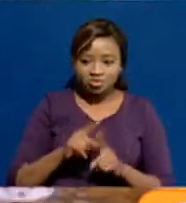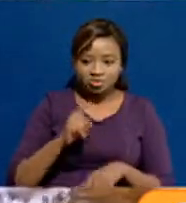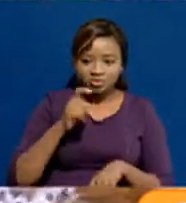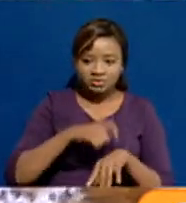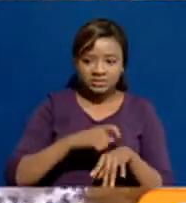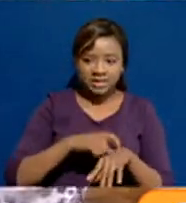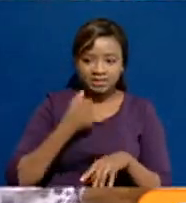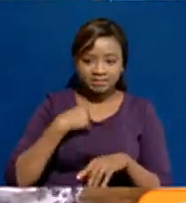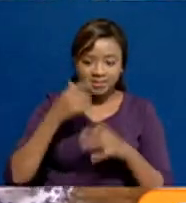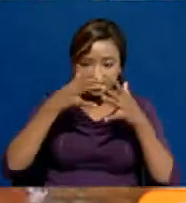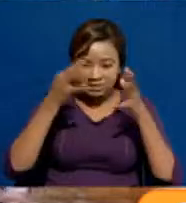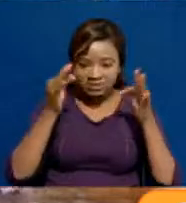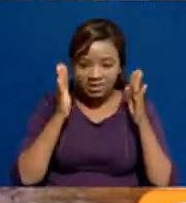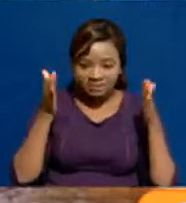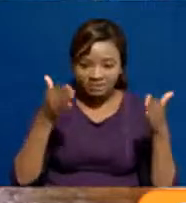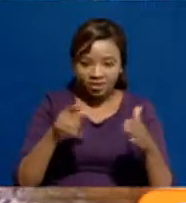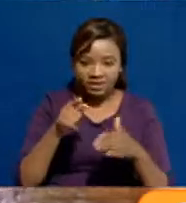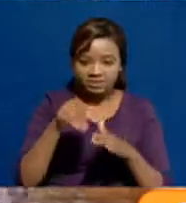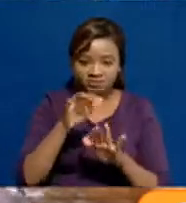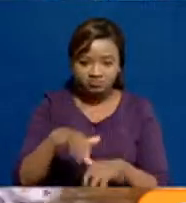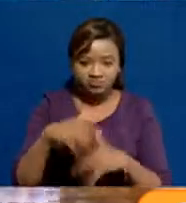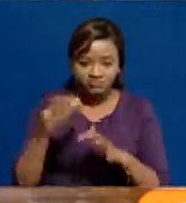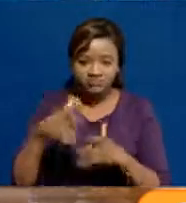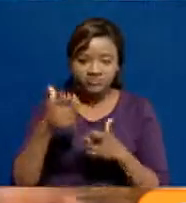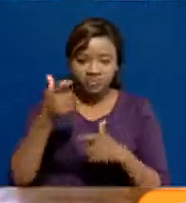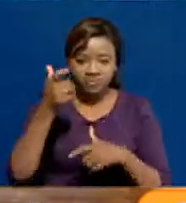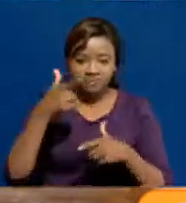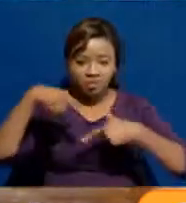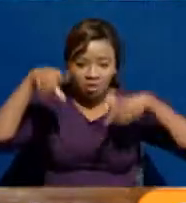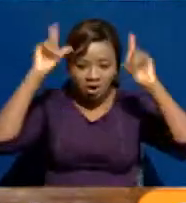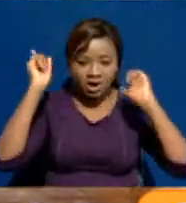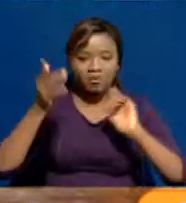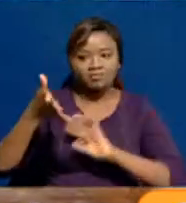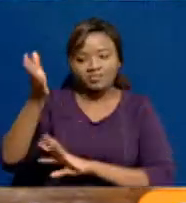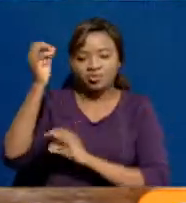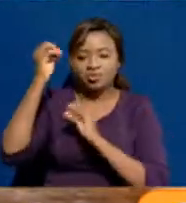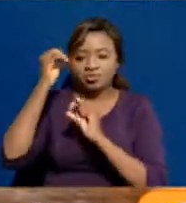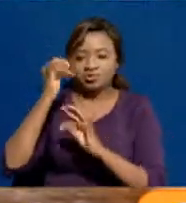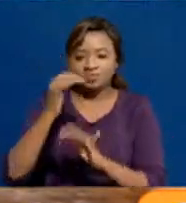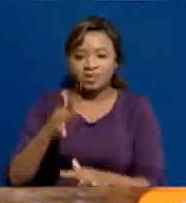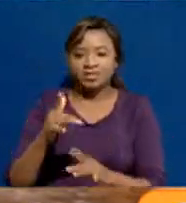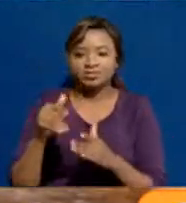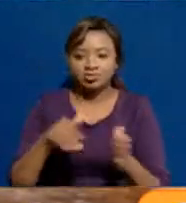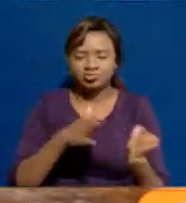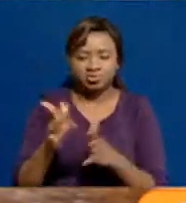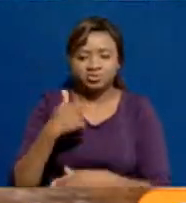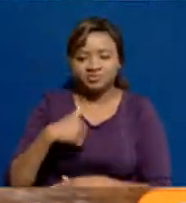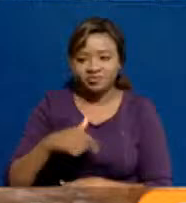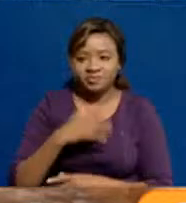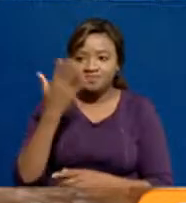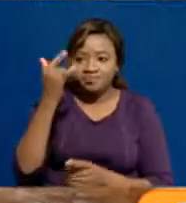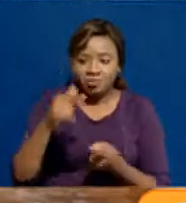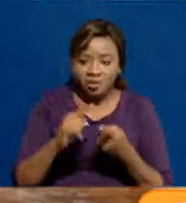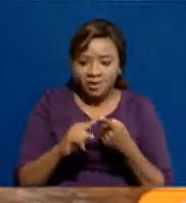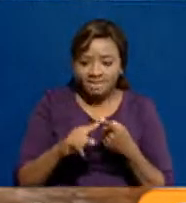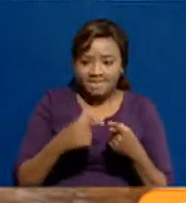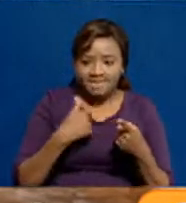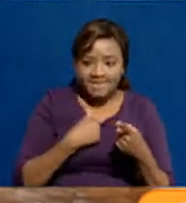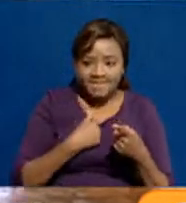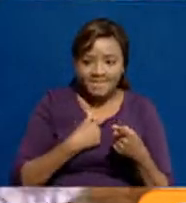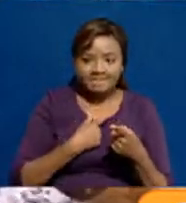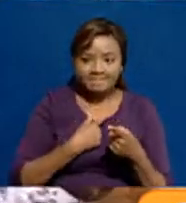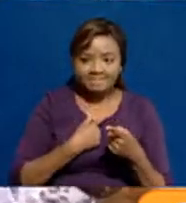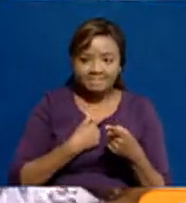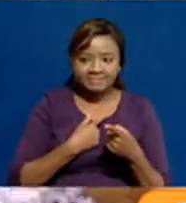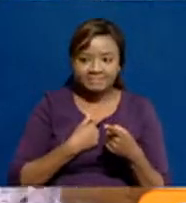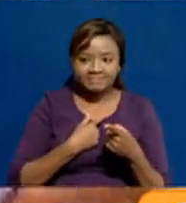dairy farming, mimi nikaona ya kwamba Mungu akaweza kunifungulia mambo mingi sana. Kwa sababu unapata ya kwamba mimi mwenyewe nilisema ya kwamba